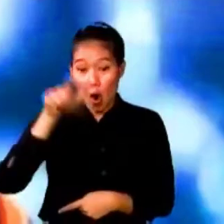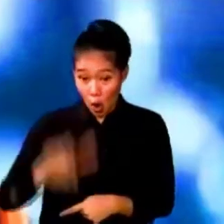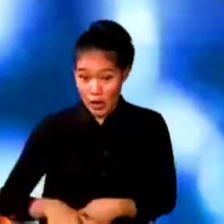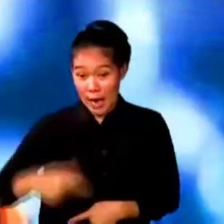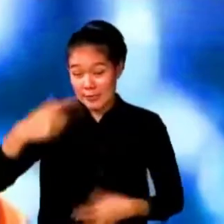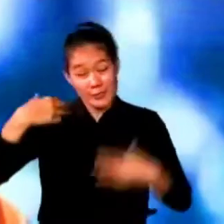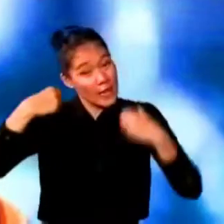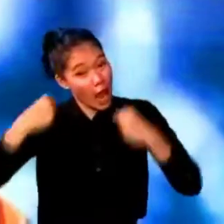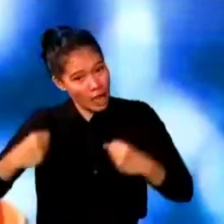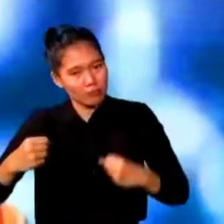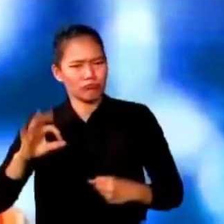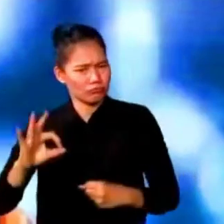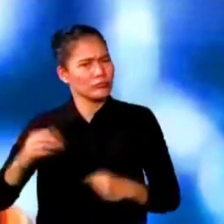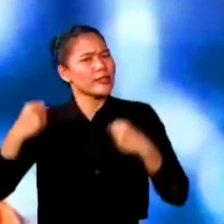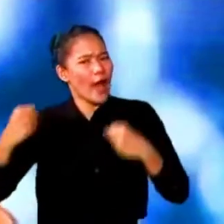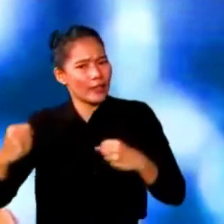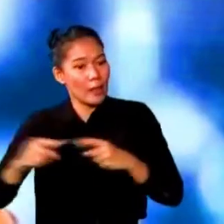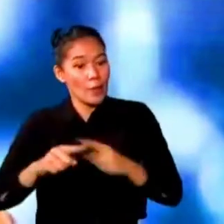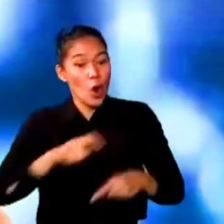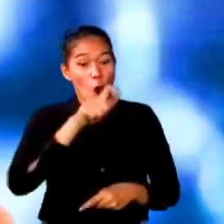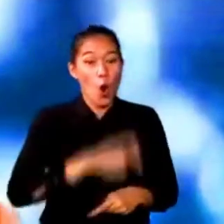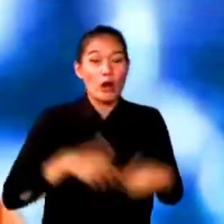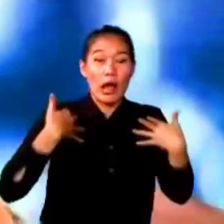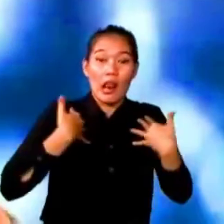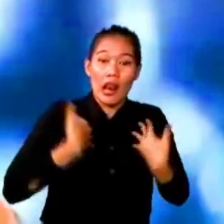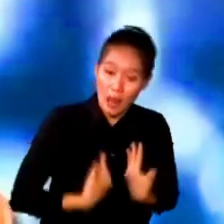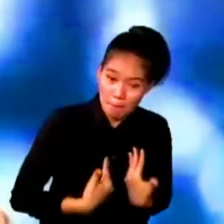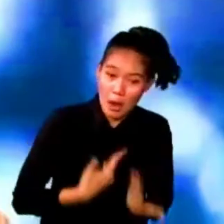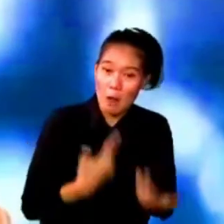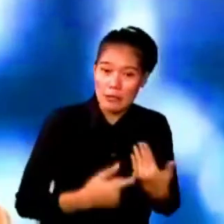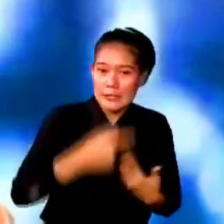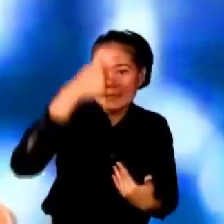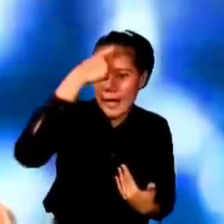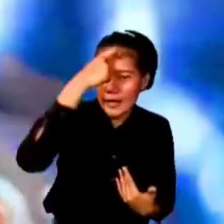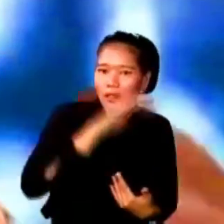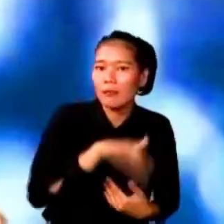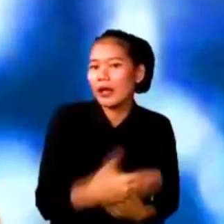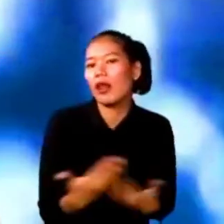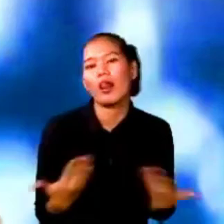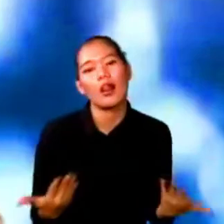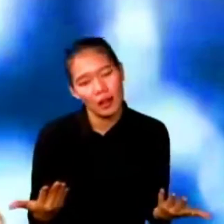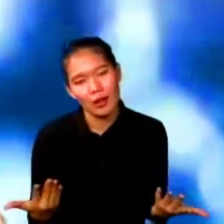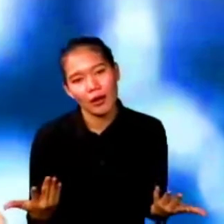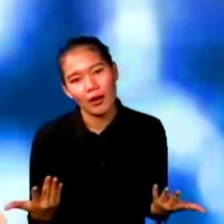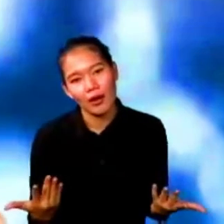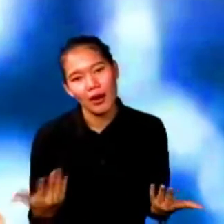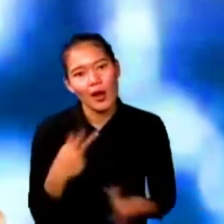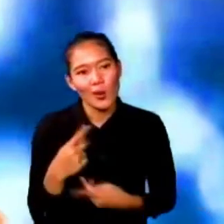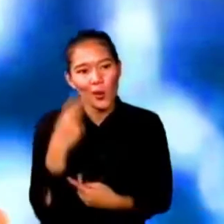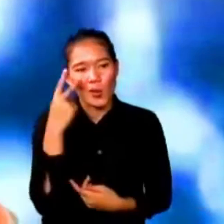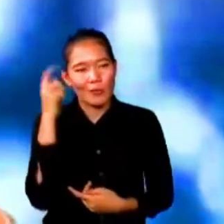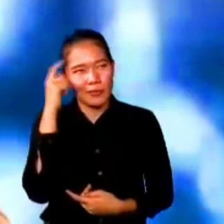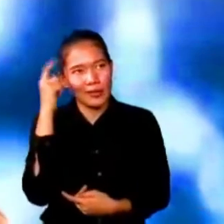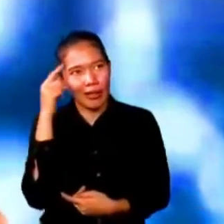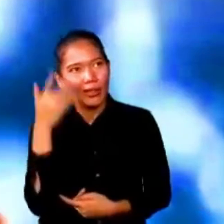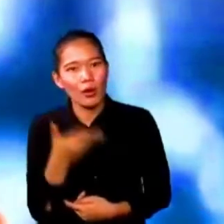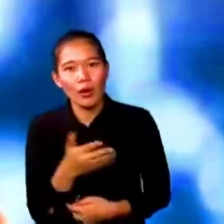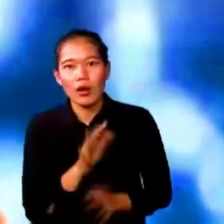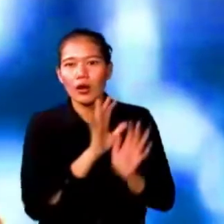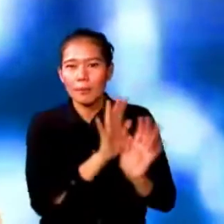tiap wap yang tidak kuat dia sakit bahkan takutnya bisa meninggalnya itu sedih sekali kalau kita mengingat